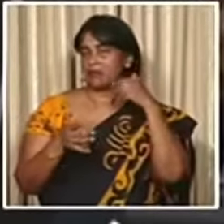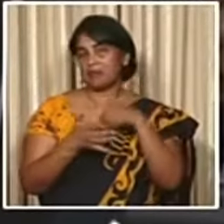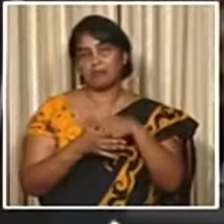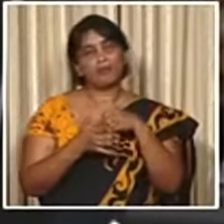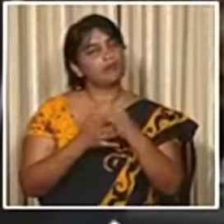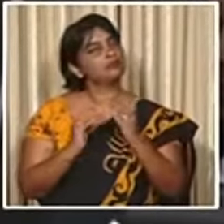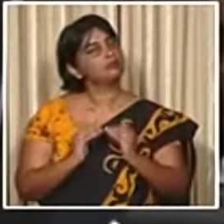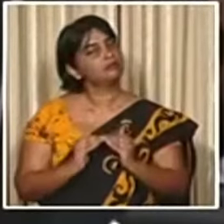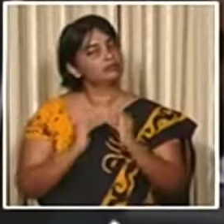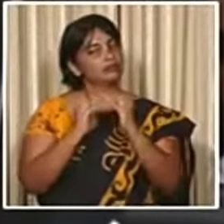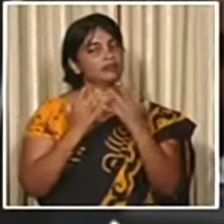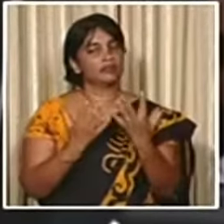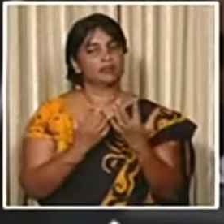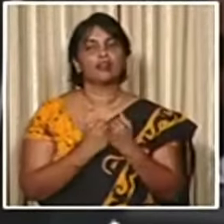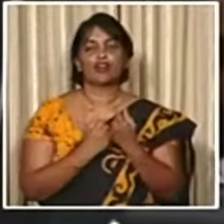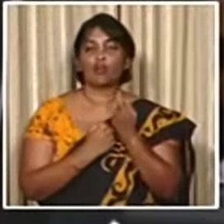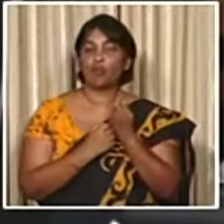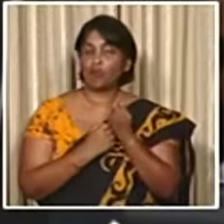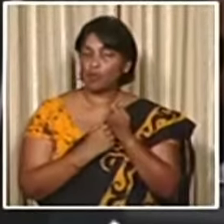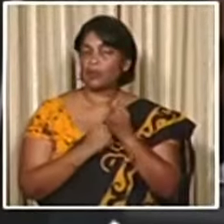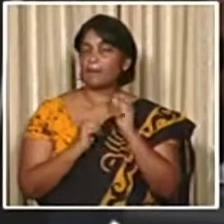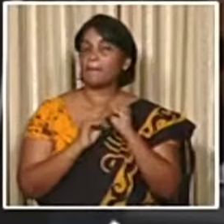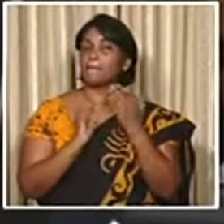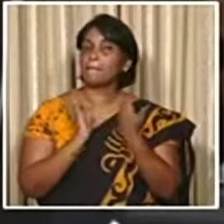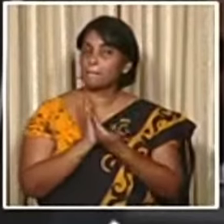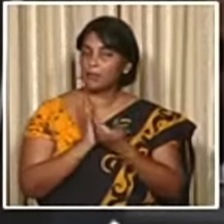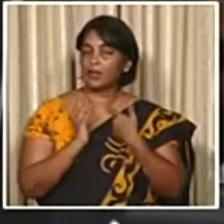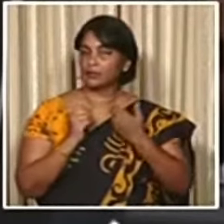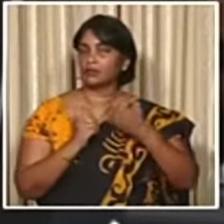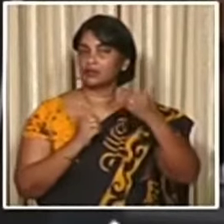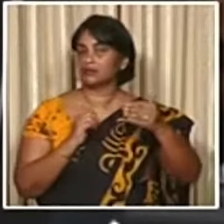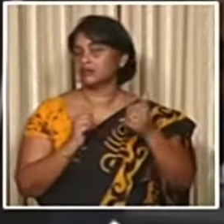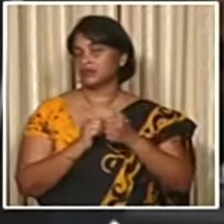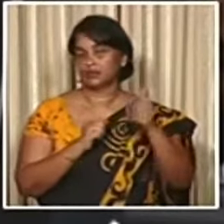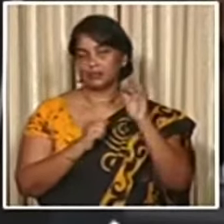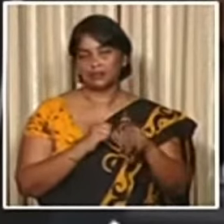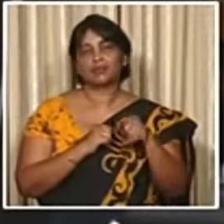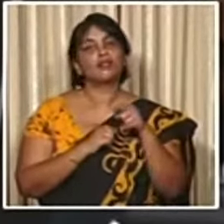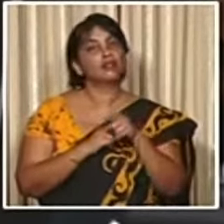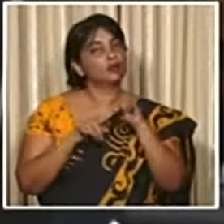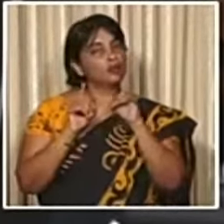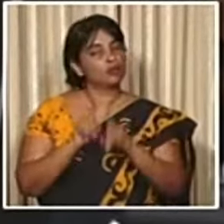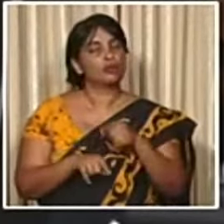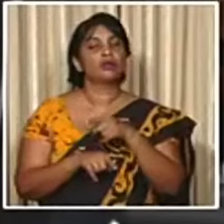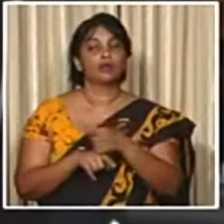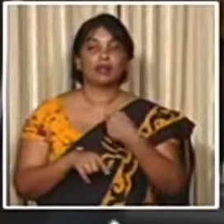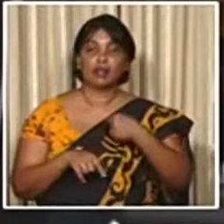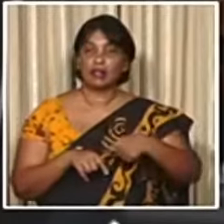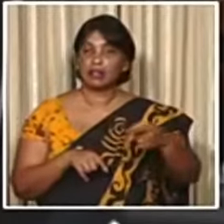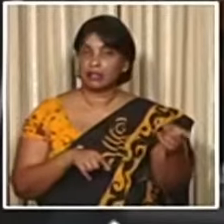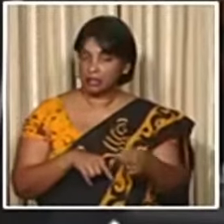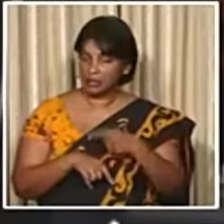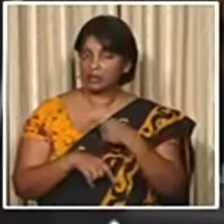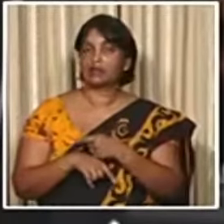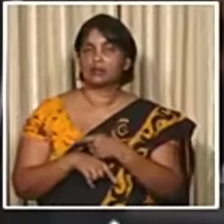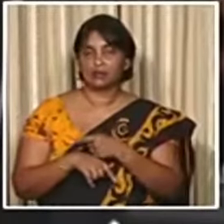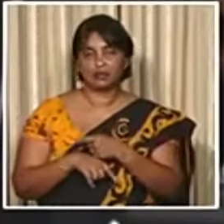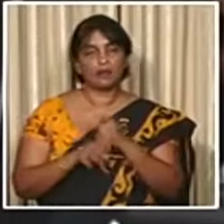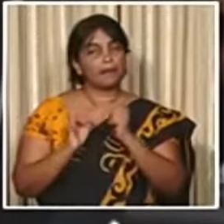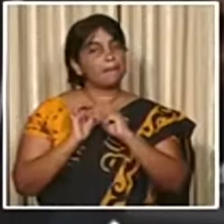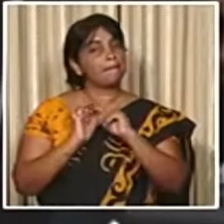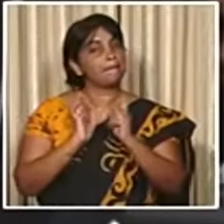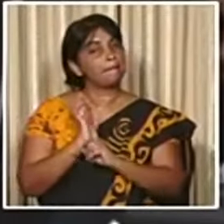ගොඩ ගැනීම සඳහා අවශ්‍ය මූල්‍ය ප්‍රතිපත්තිය අපි ඉදිරියේදී සකස් කළ යුතුයි. ඒ අනුව අපි අද දිනේදී මේ